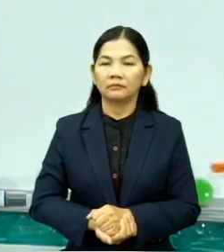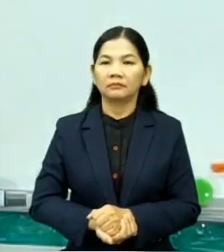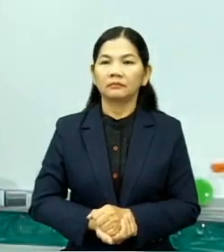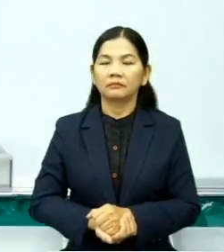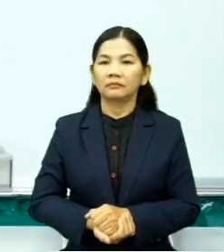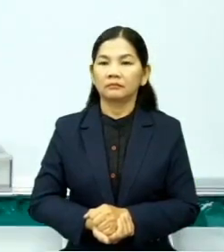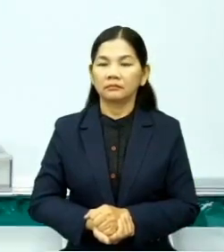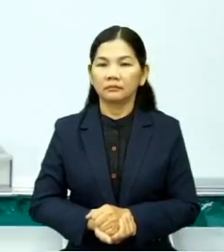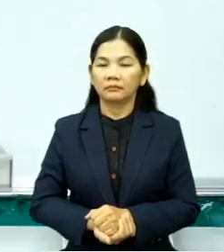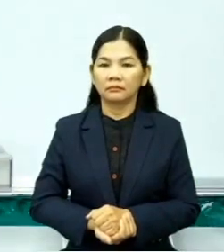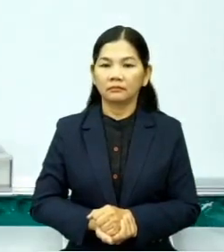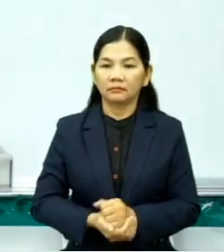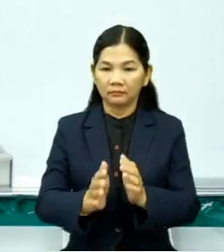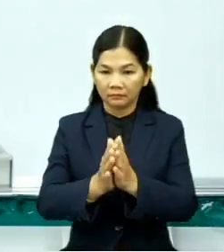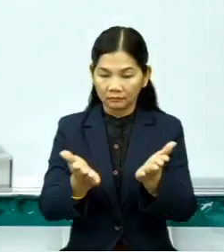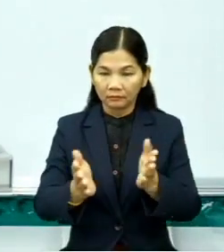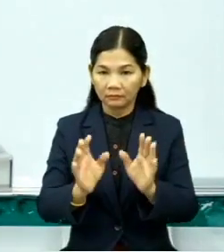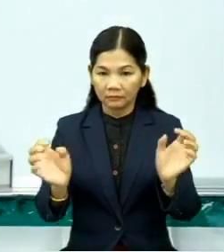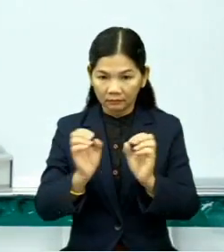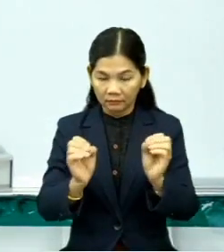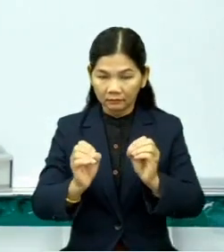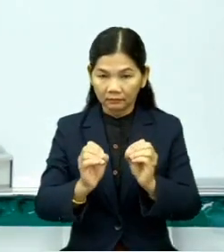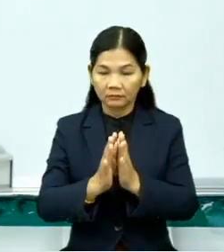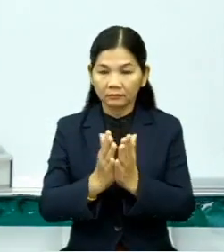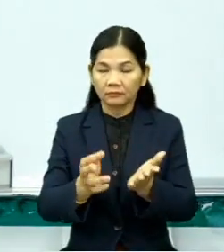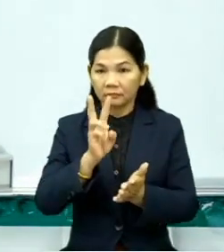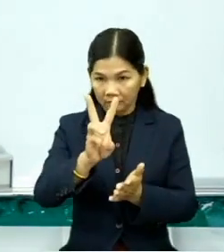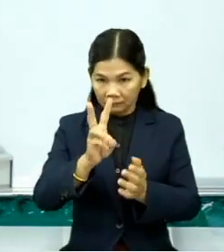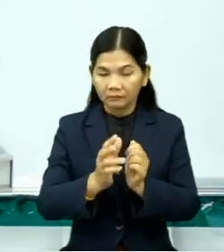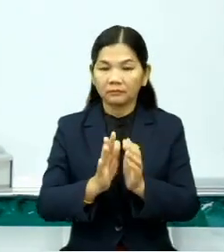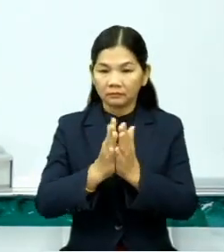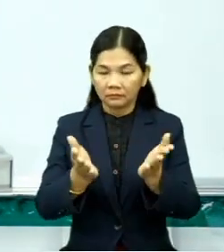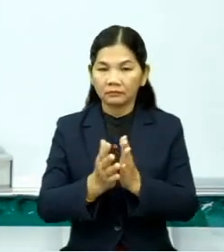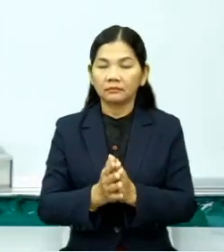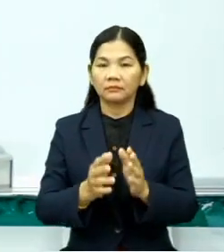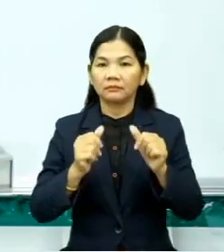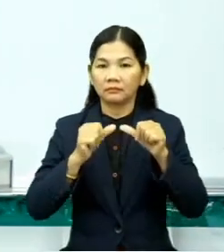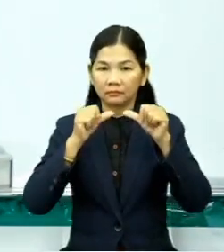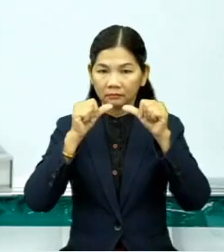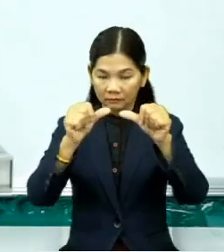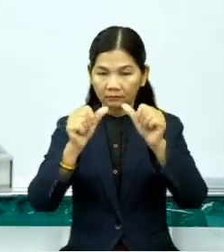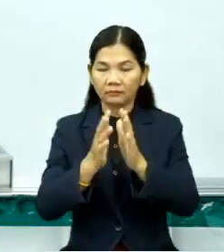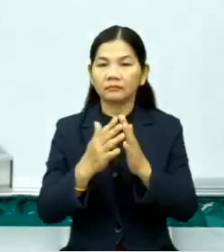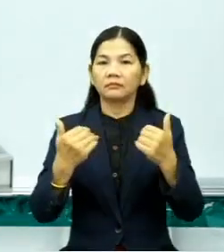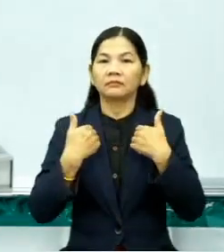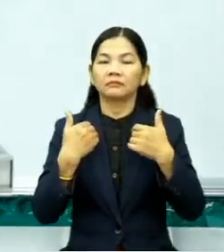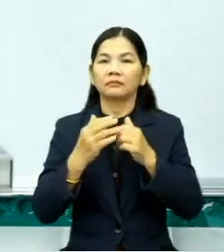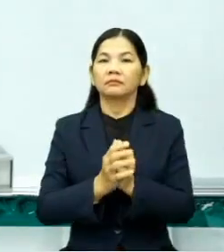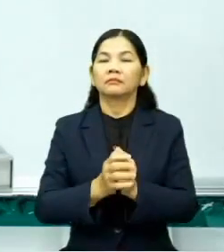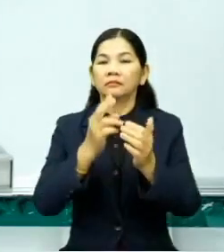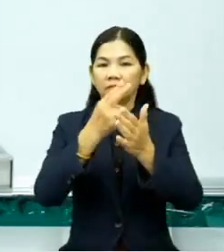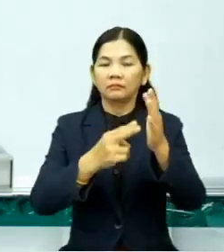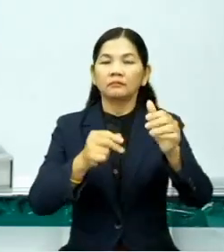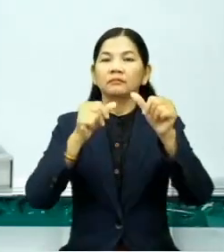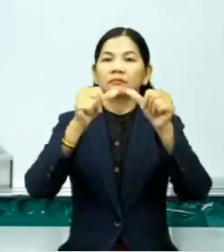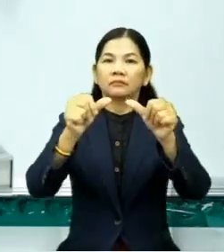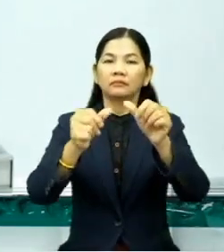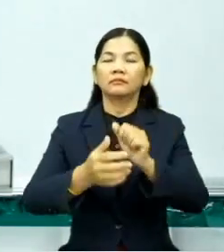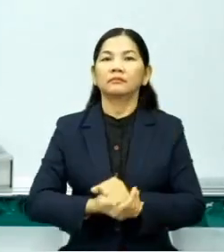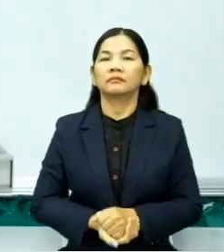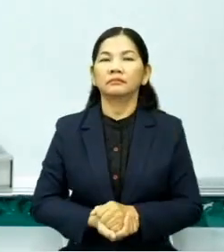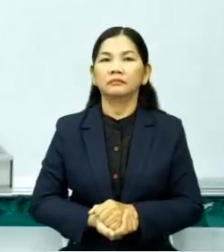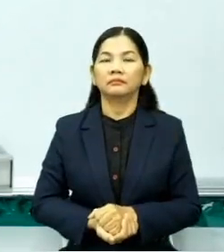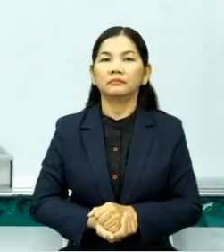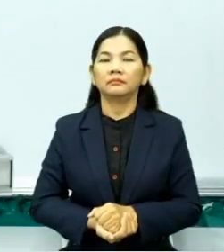ចាឲ្យសម្រាប់កូនដែលអត់មានសិភៅសិក្សាគោលថ្នាក់ទី3ណាកូនអញ្ចឹងចាអ្នកគ្រូនឹងមានចាមានអ្វីសម្រាប់កូនណាកូនណា